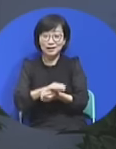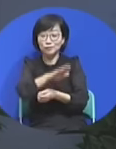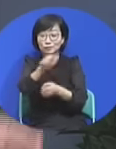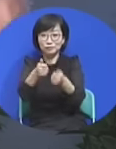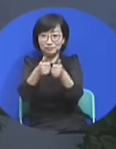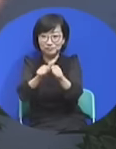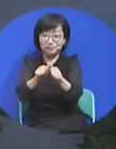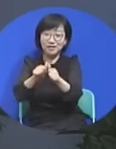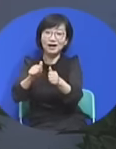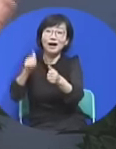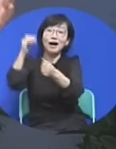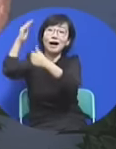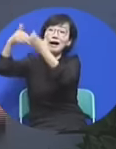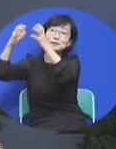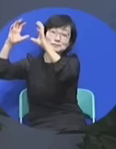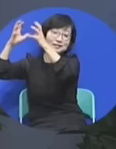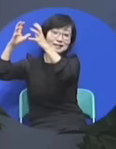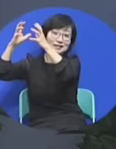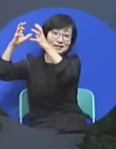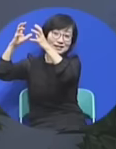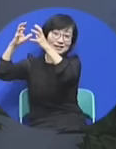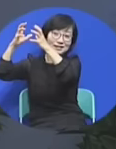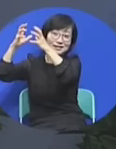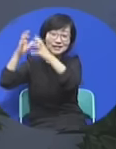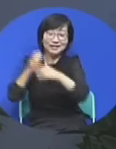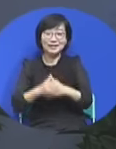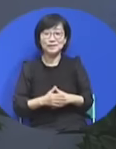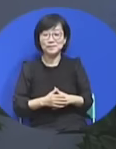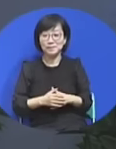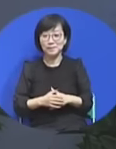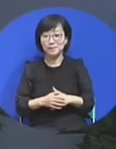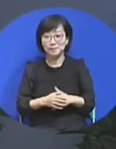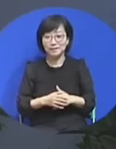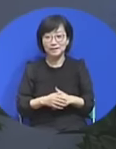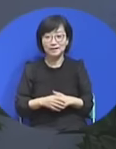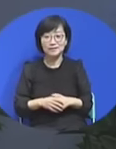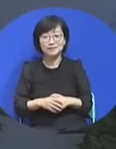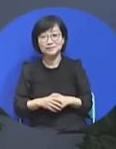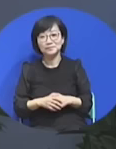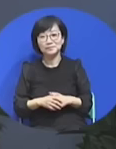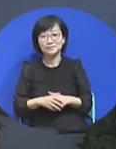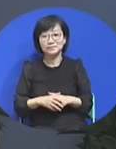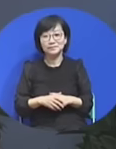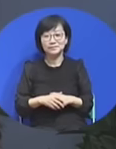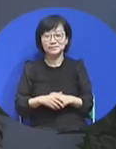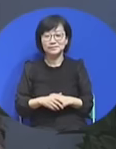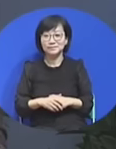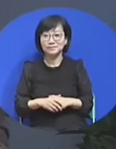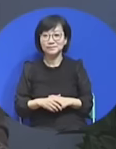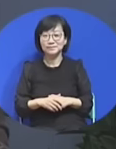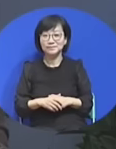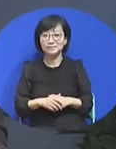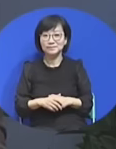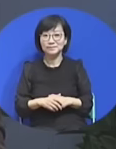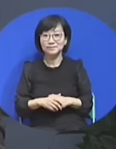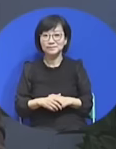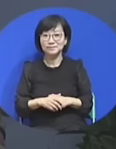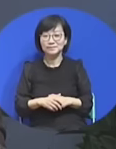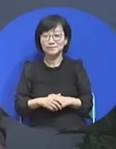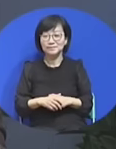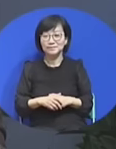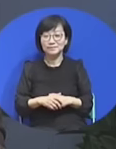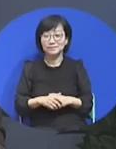tremendous background. 우리의 시민권은 하늘에 있다. He says our citizenship is in heaven. 그 말은 그때